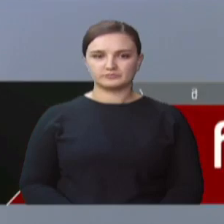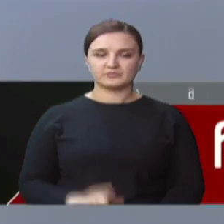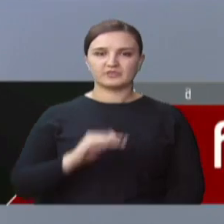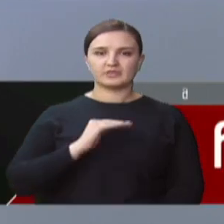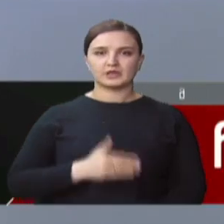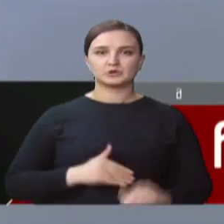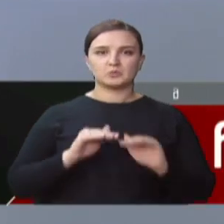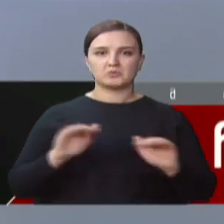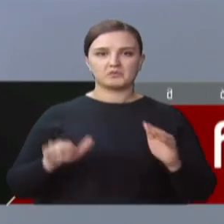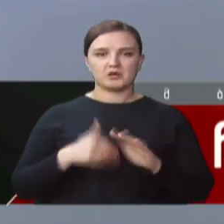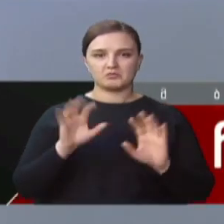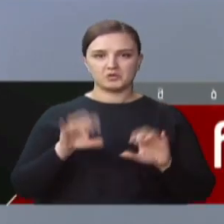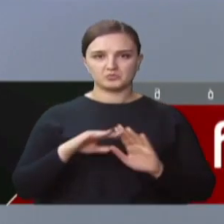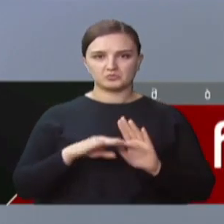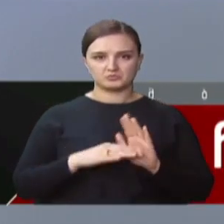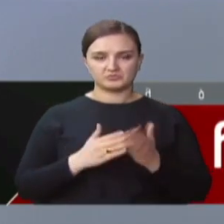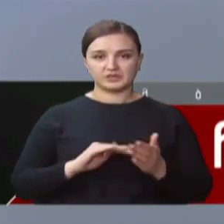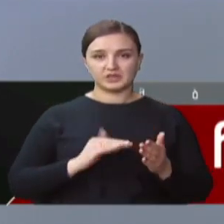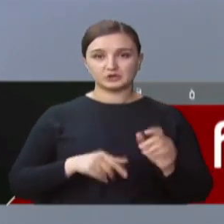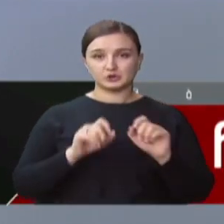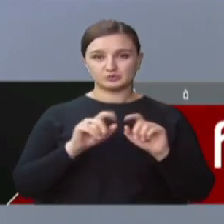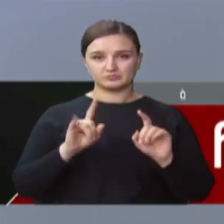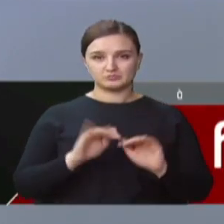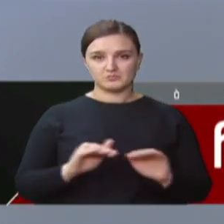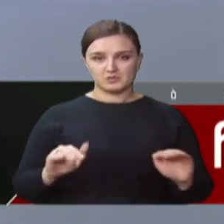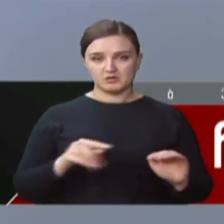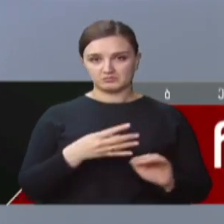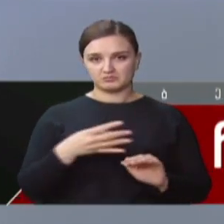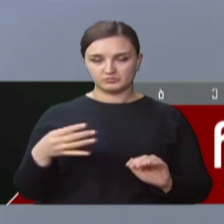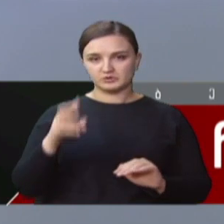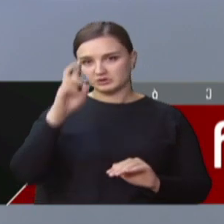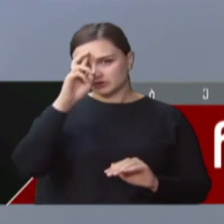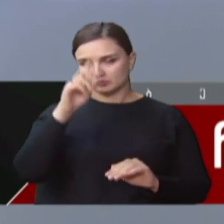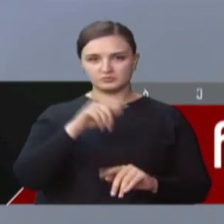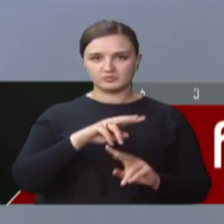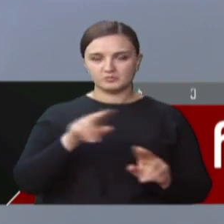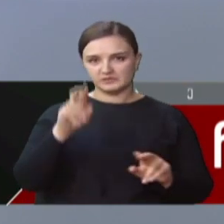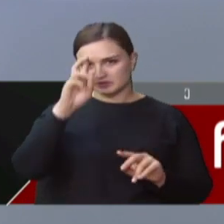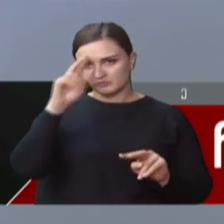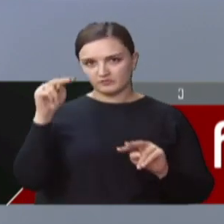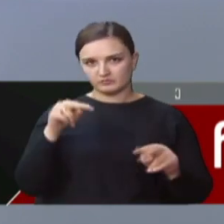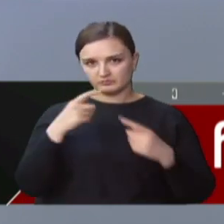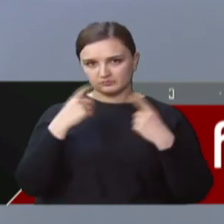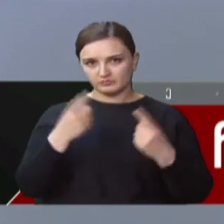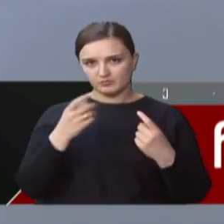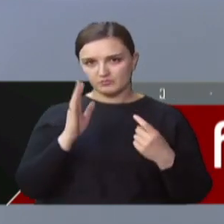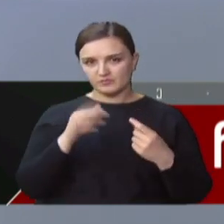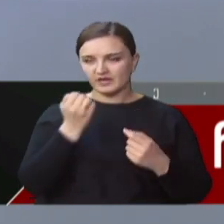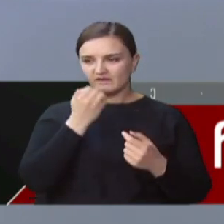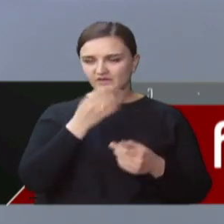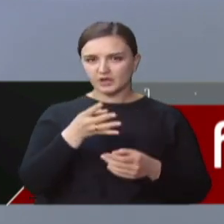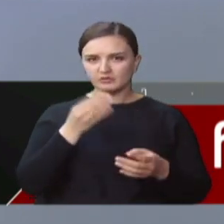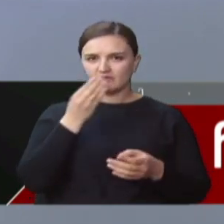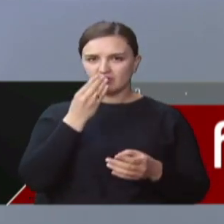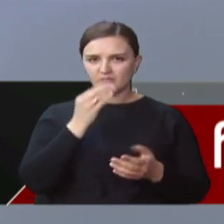Kerzo baghebshi akhali regulatsia amokmeda kerzo skolomdeli datsasebulebebis ise rokort sajaro sakhmtsipos kontrolis kvesh moekcebian igulisqveba infrastrukturis